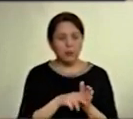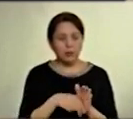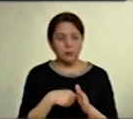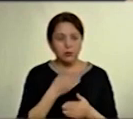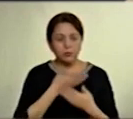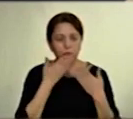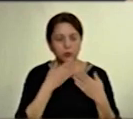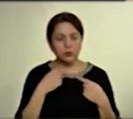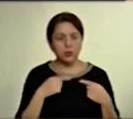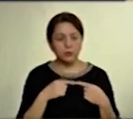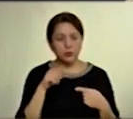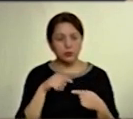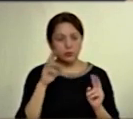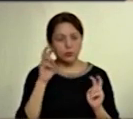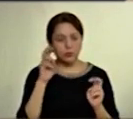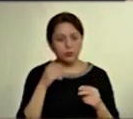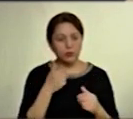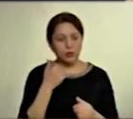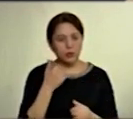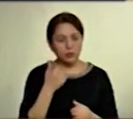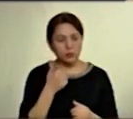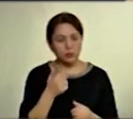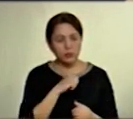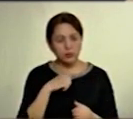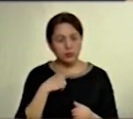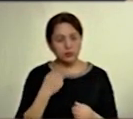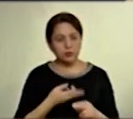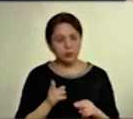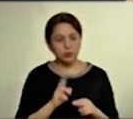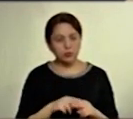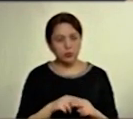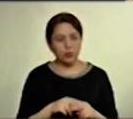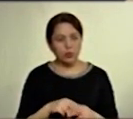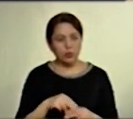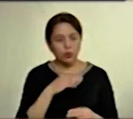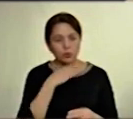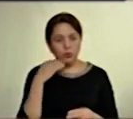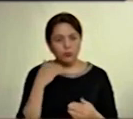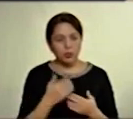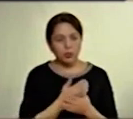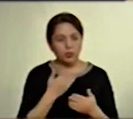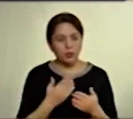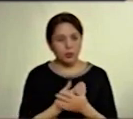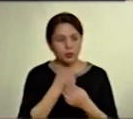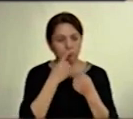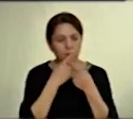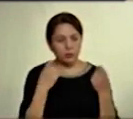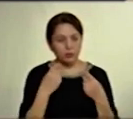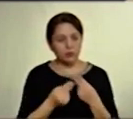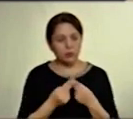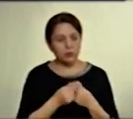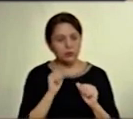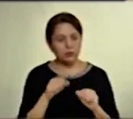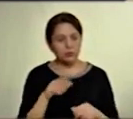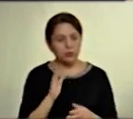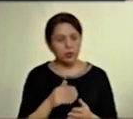ushbu mavzuni yanada demak o'zingiz uchun demak ko'p yangi ma'lumotlarga ega bo'lib olishingiz mumkin